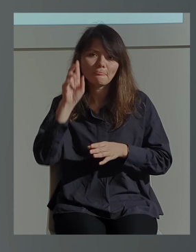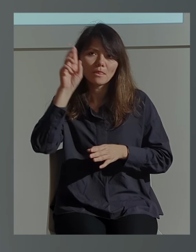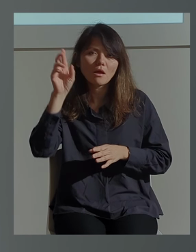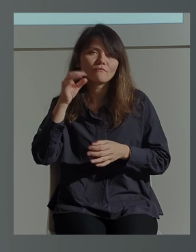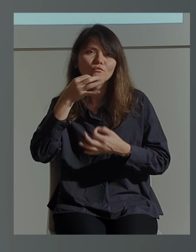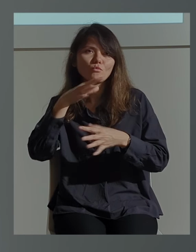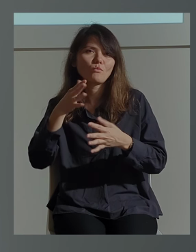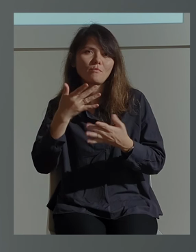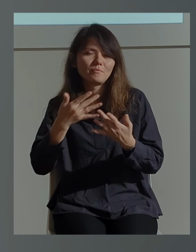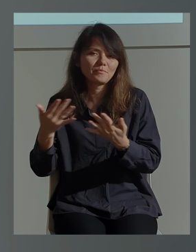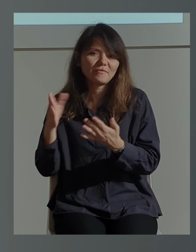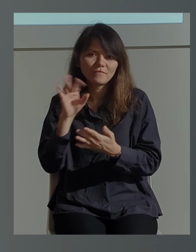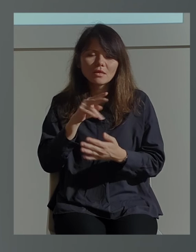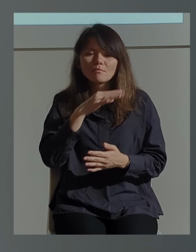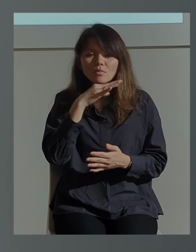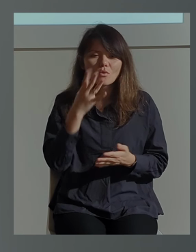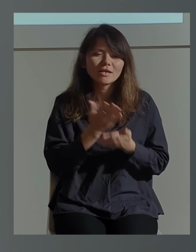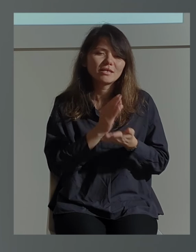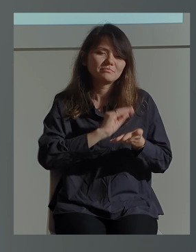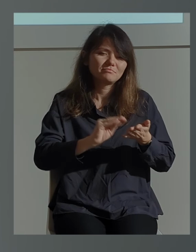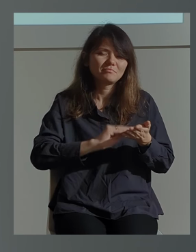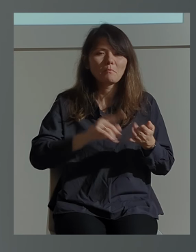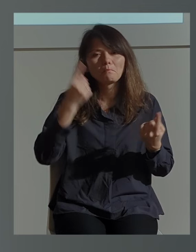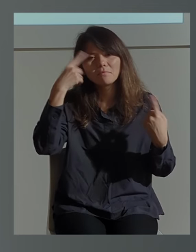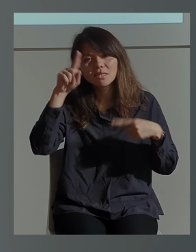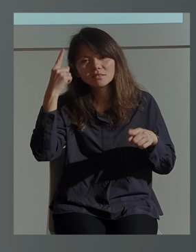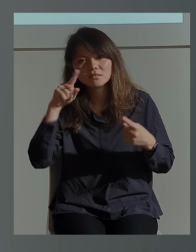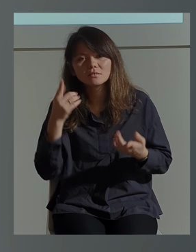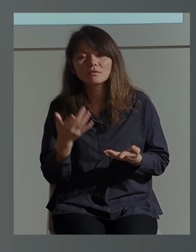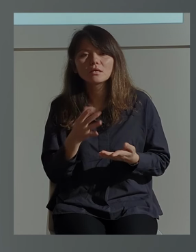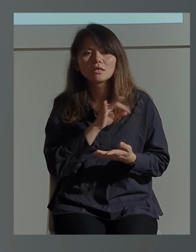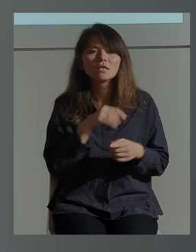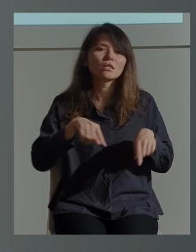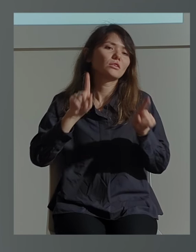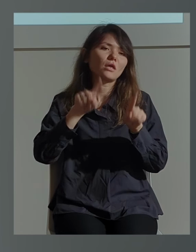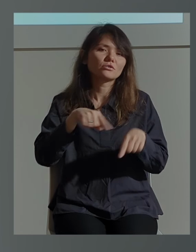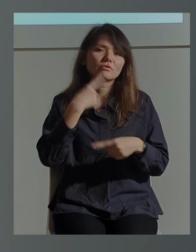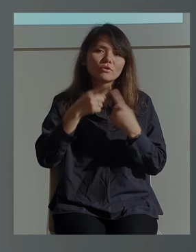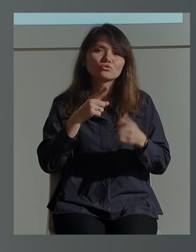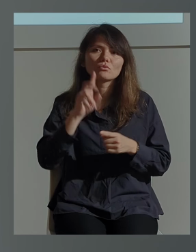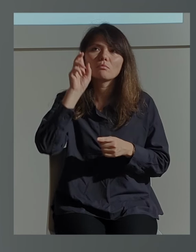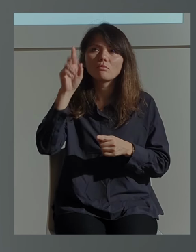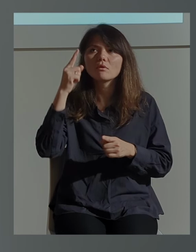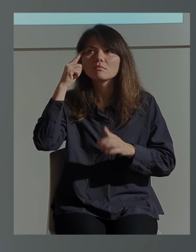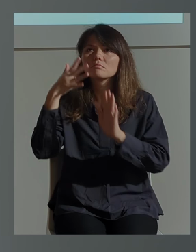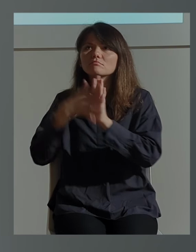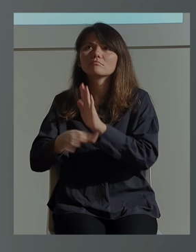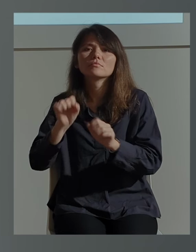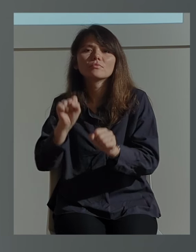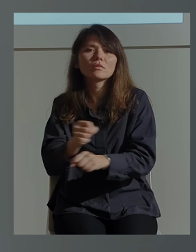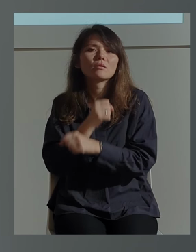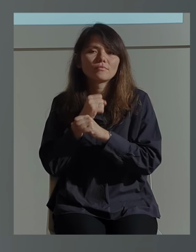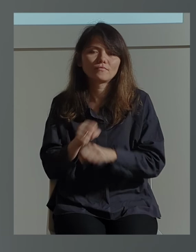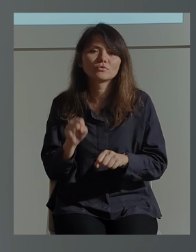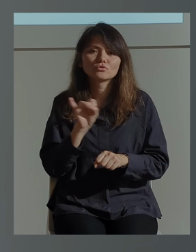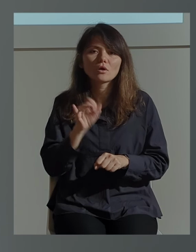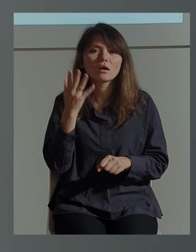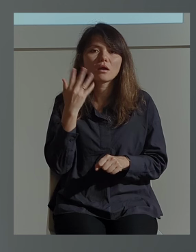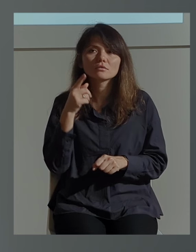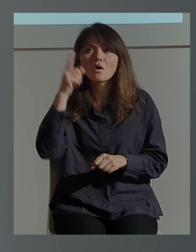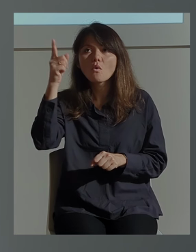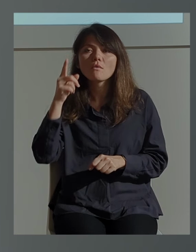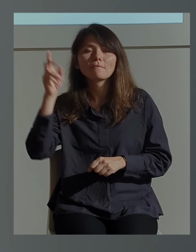виде про это очень много писали мистики в том числе доходили до того что бог настолько непостижим что когда он прит